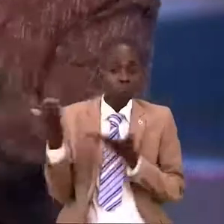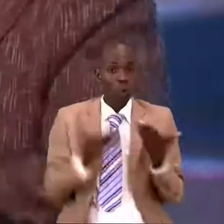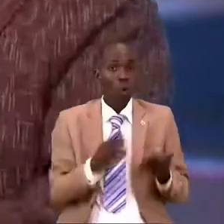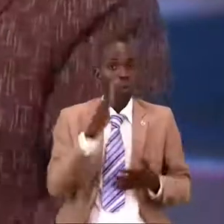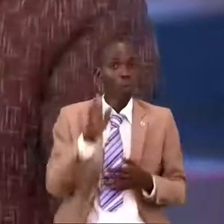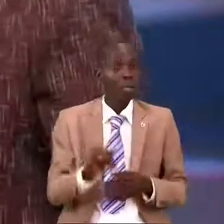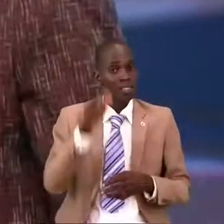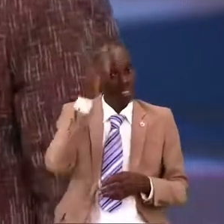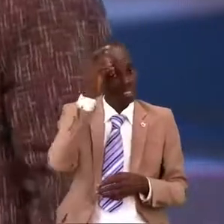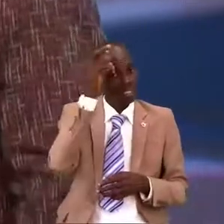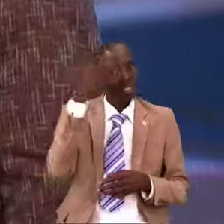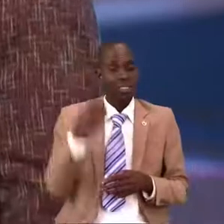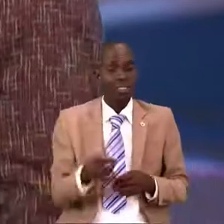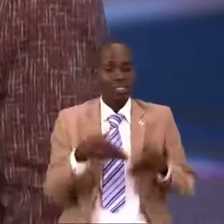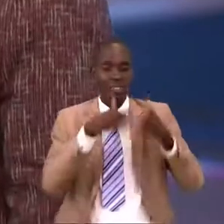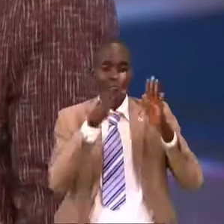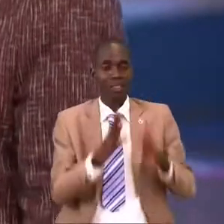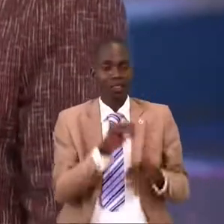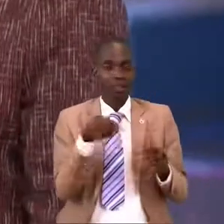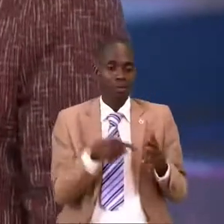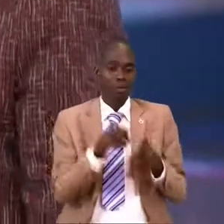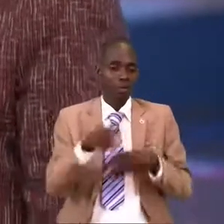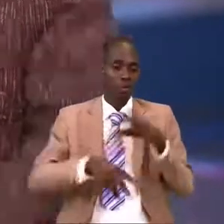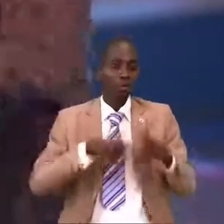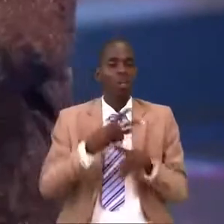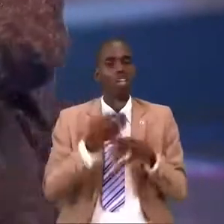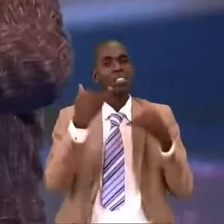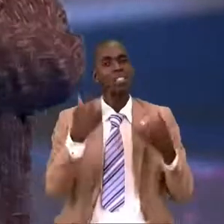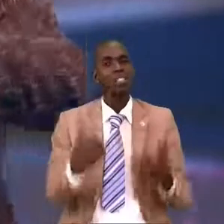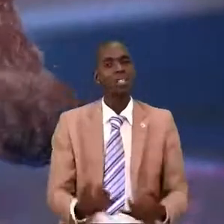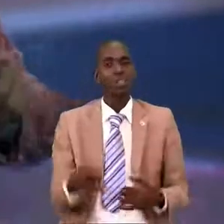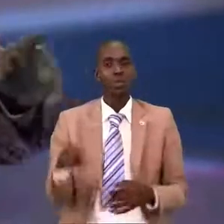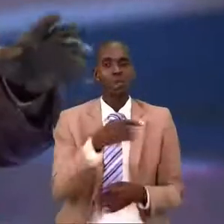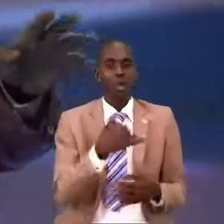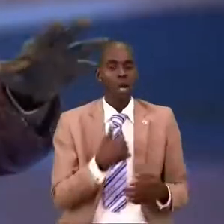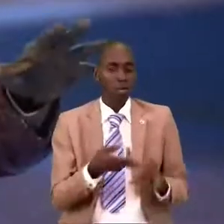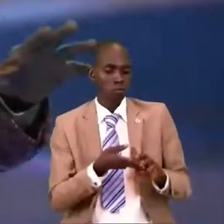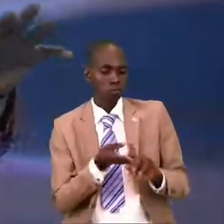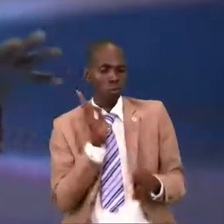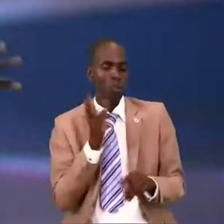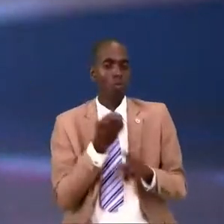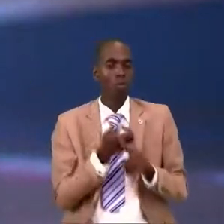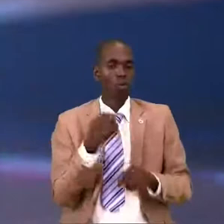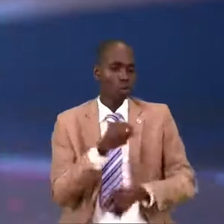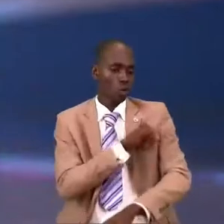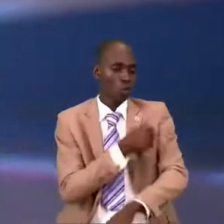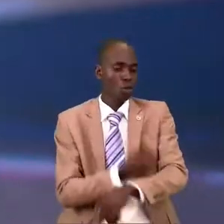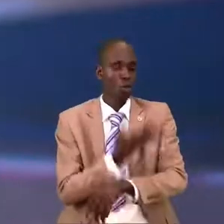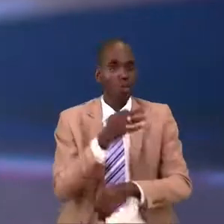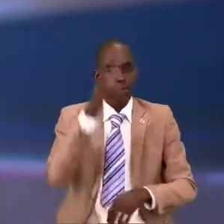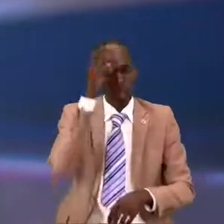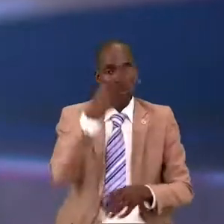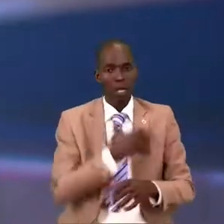de l'autorité de Satan et vous venez sous l'autorité du roi Jésus. Pour cela